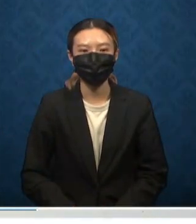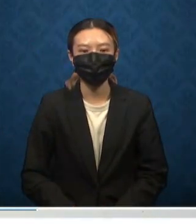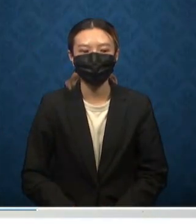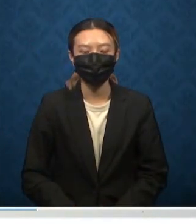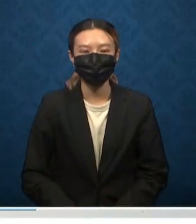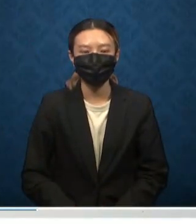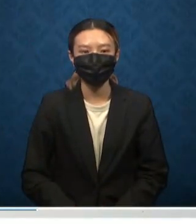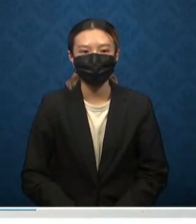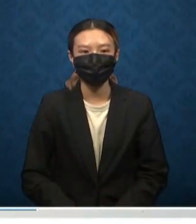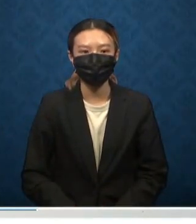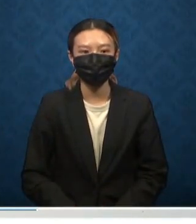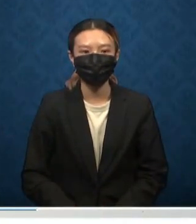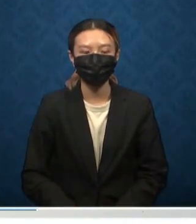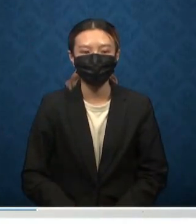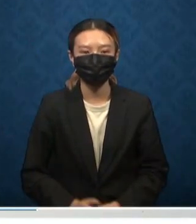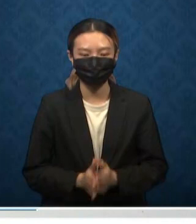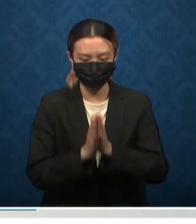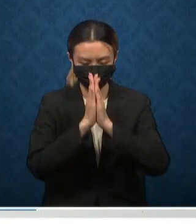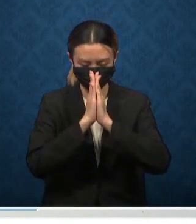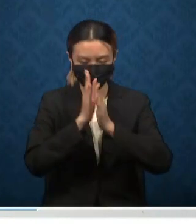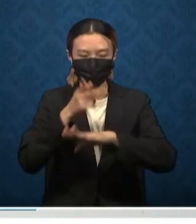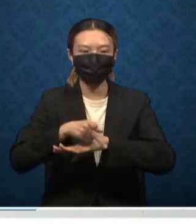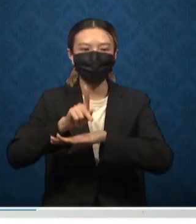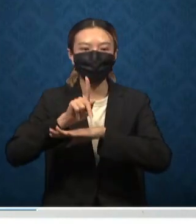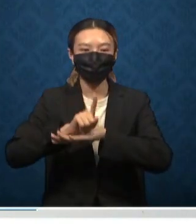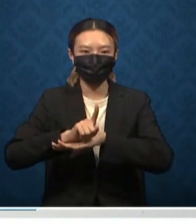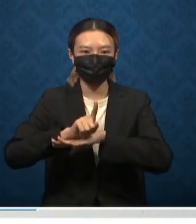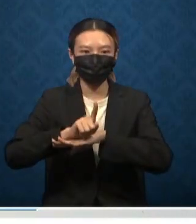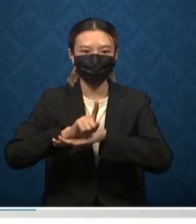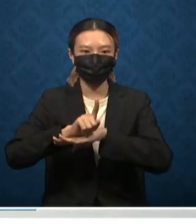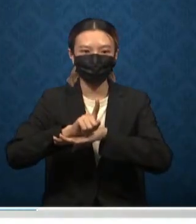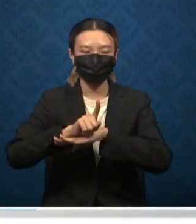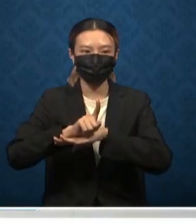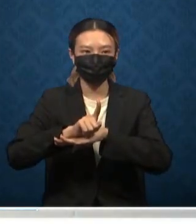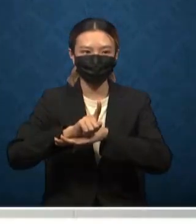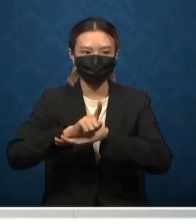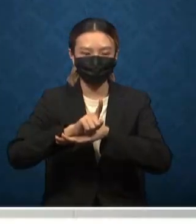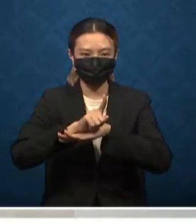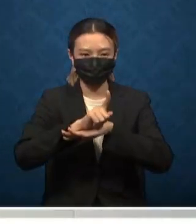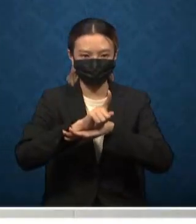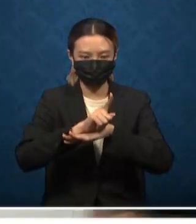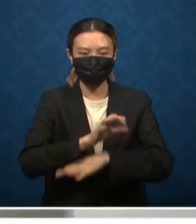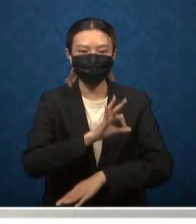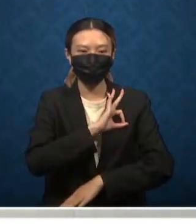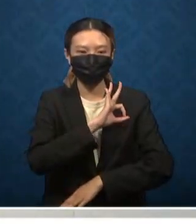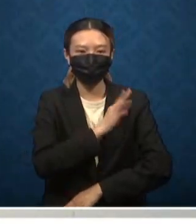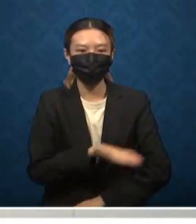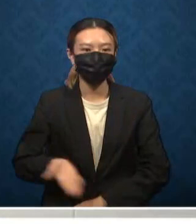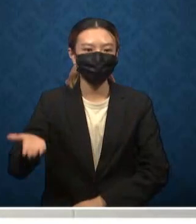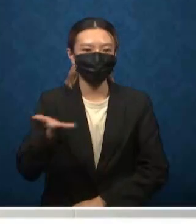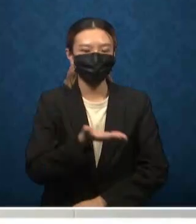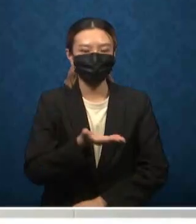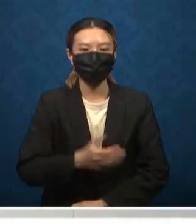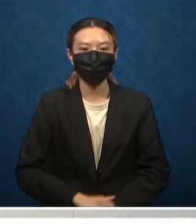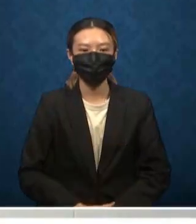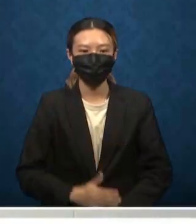ม.คก็กลับเรียนท่านประธานสภาค่าสมาชิกวิภาทุกท่านครับ